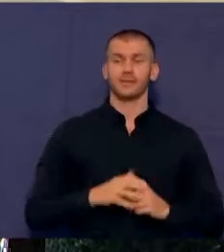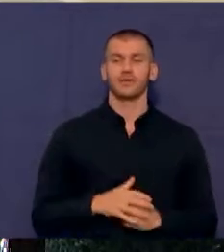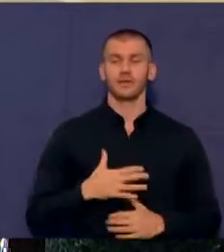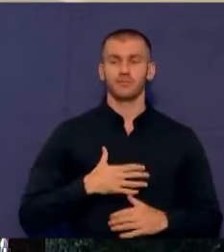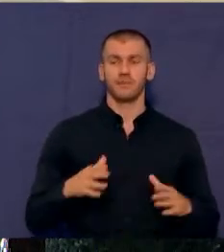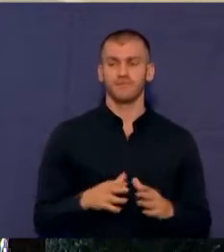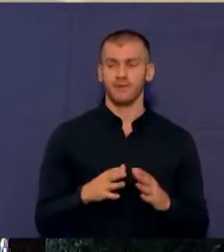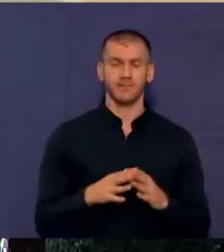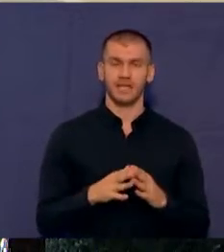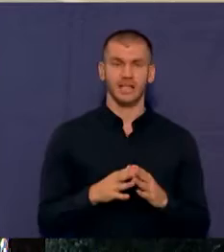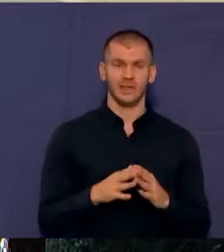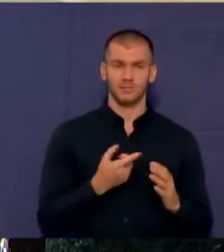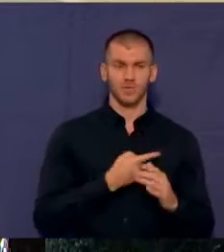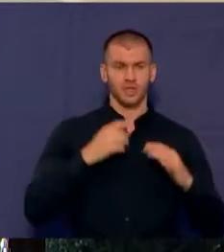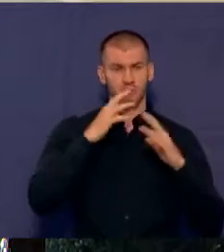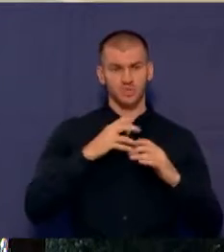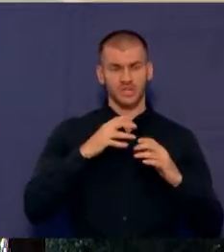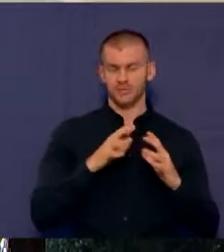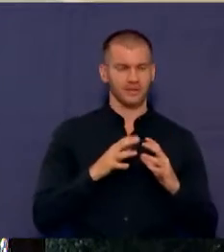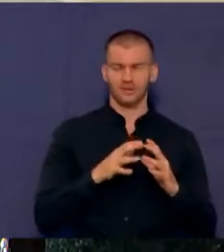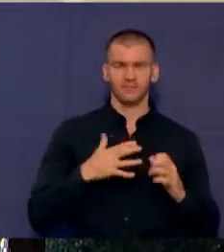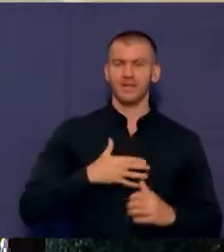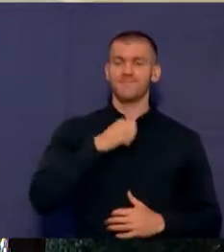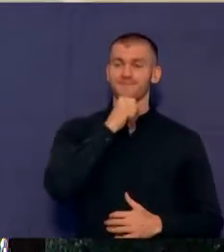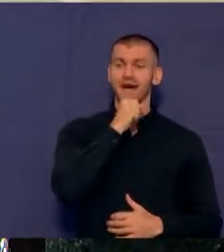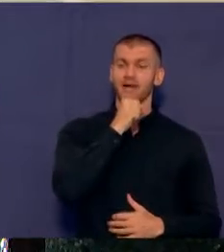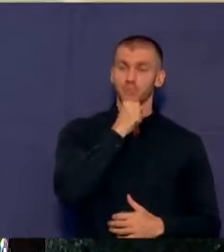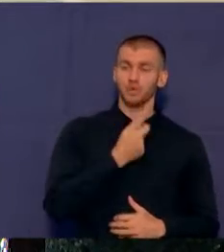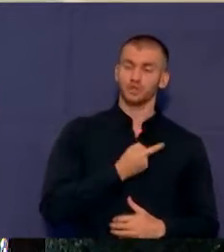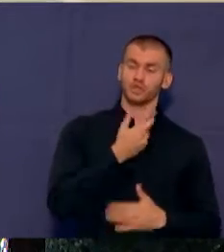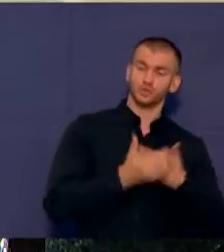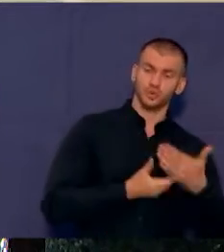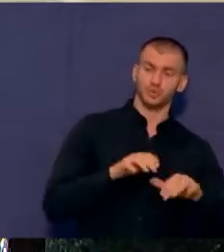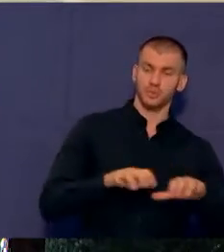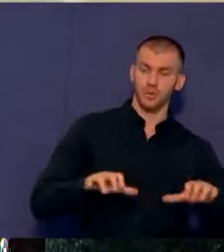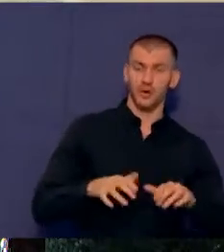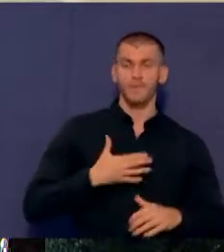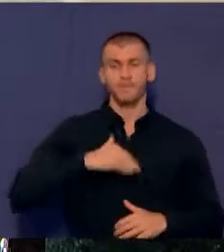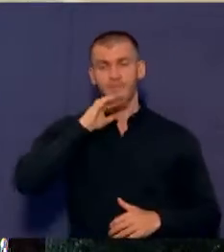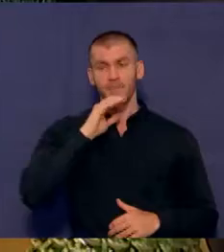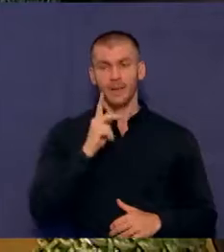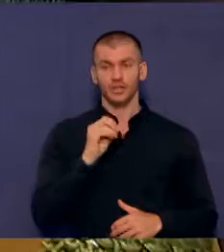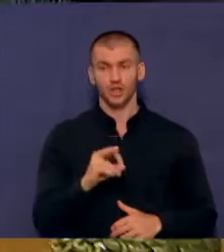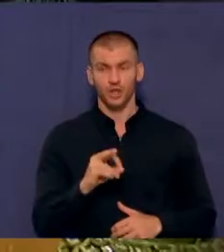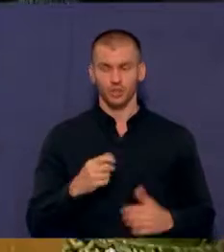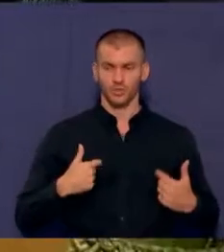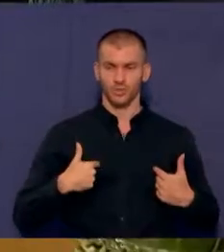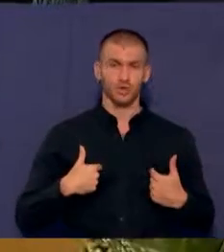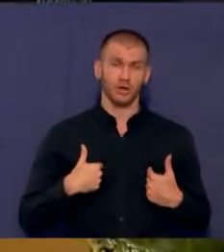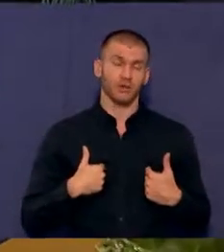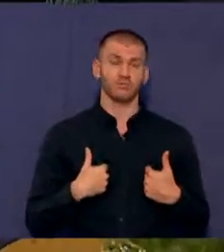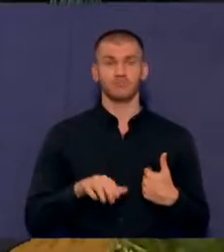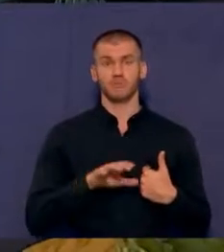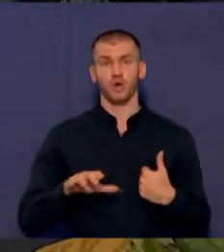kanske inte så här jättemusikalisk, men min farmor spelade mycket piano och sjöng. Mamma gick i kör och sen började jag i liksom barnkör, så